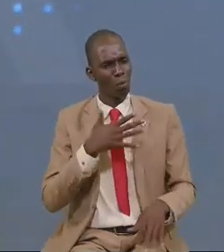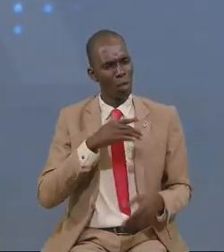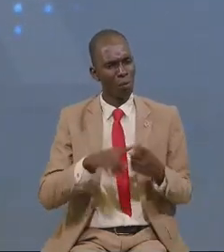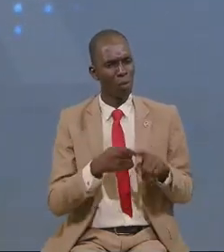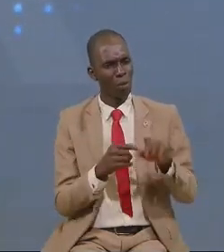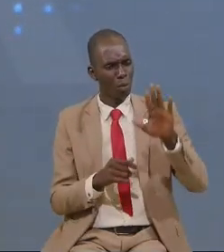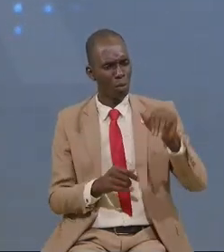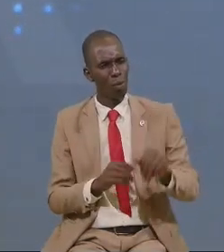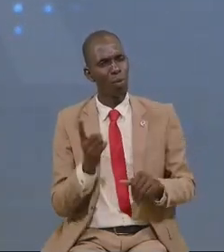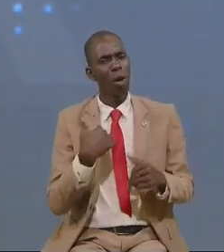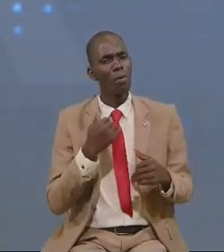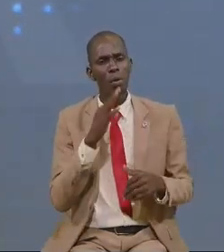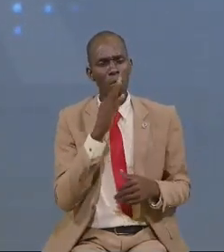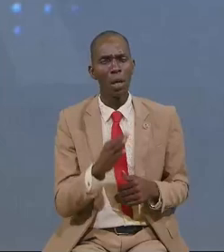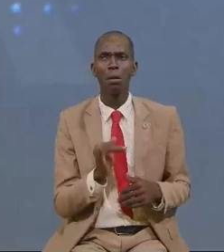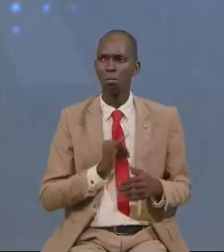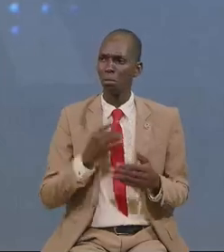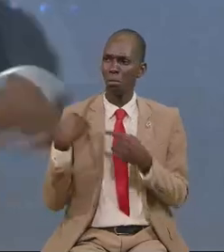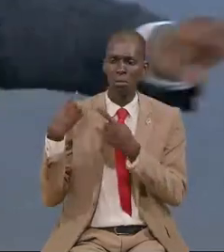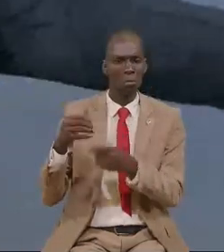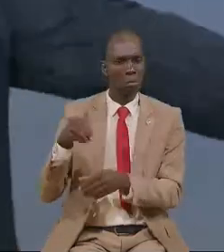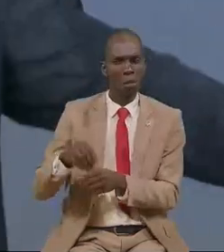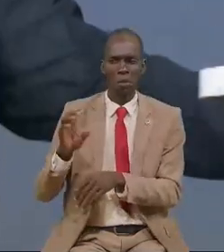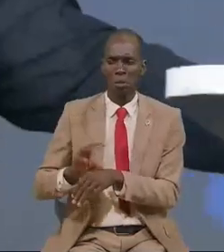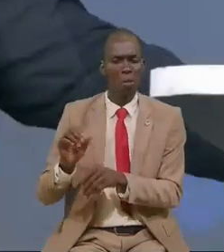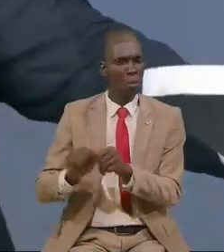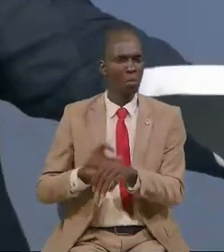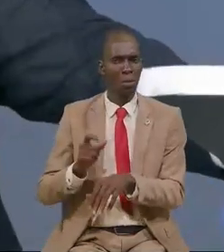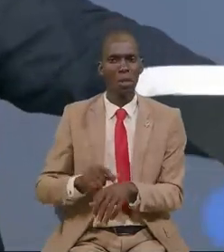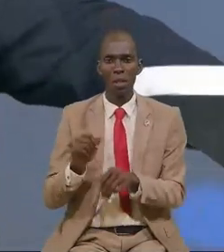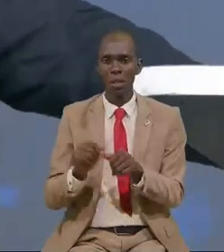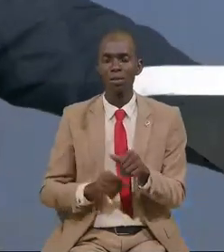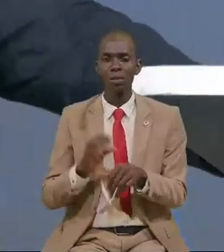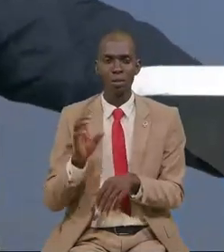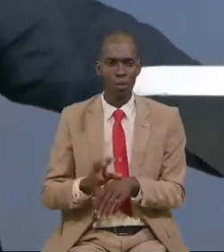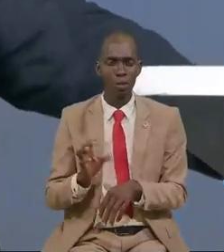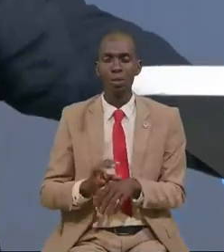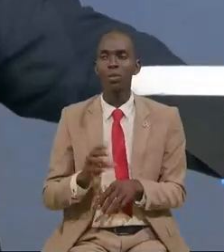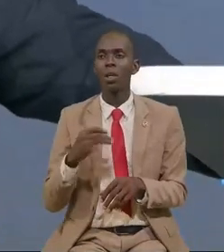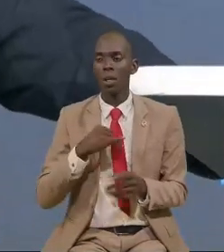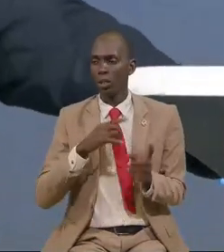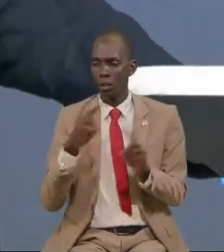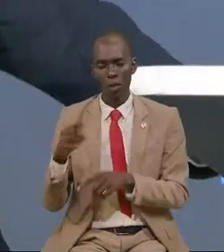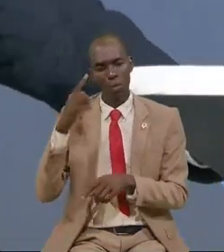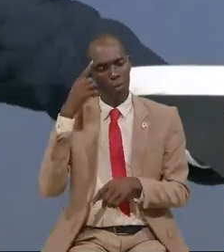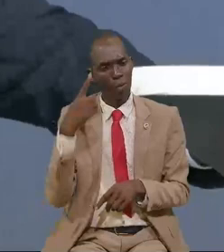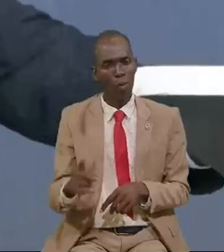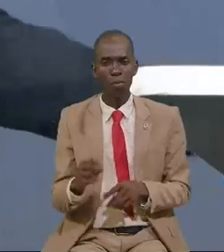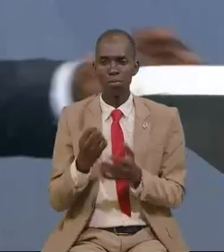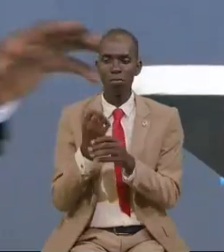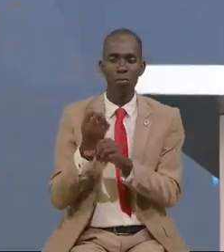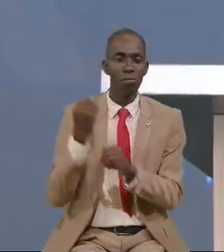Où étais-tu? J'ai dit, ah, j'étais dans l'église tout ce temps-là. Chaque fois qu'il y a la croisade, je suis toujours là. Chaque